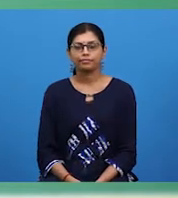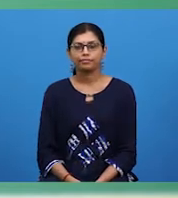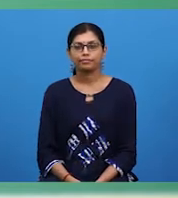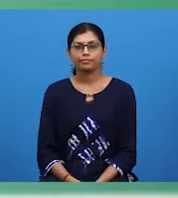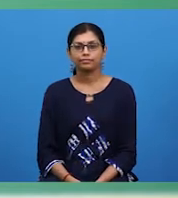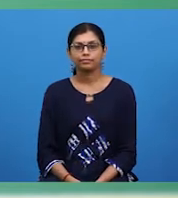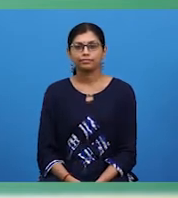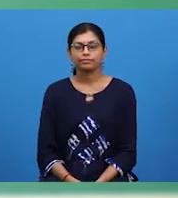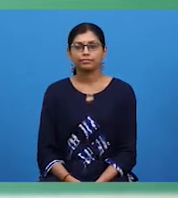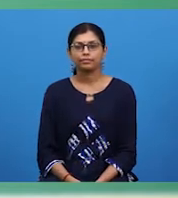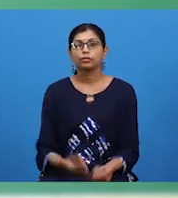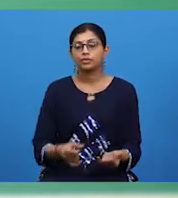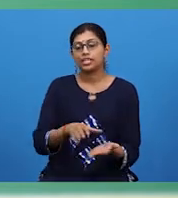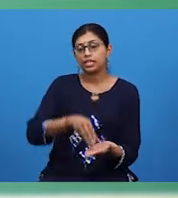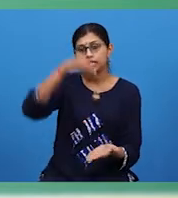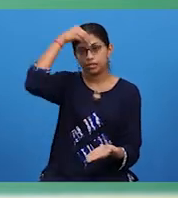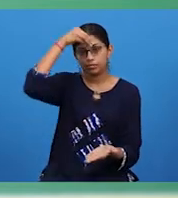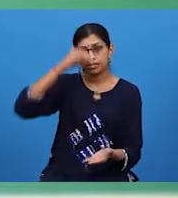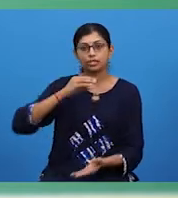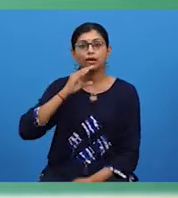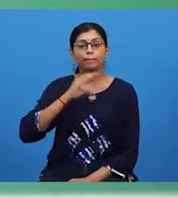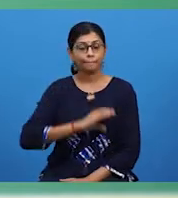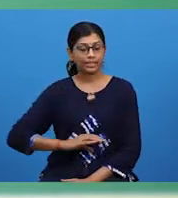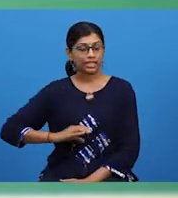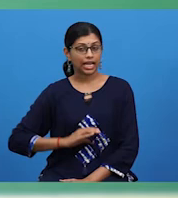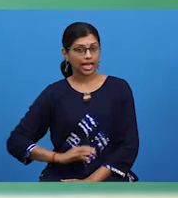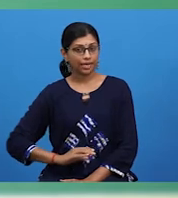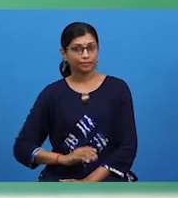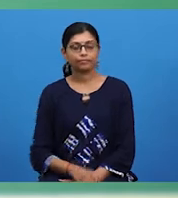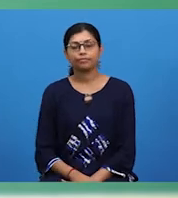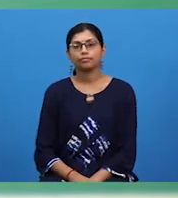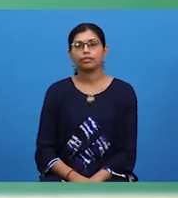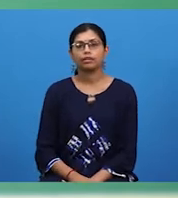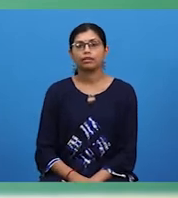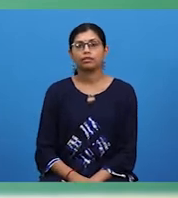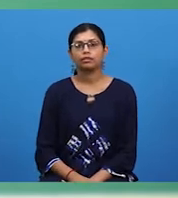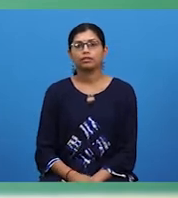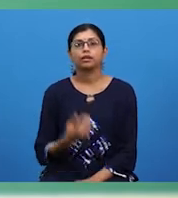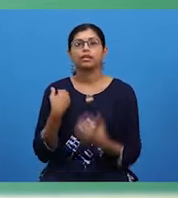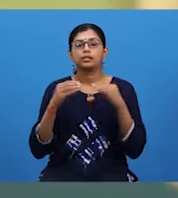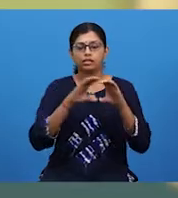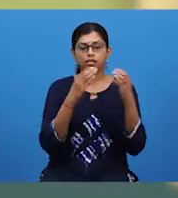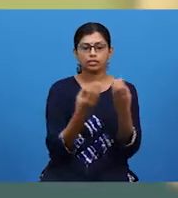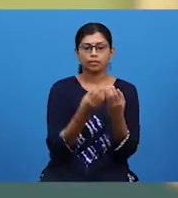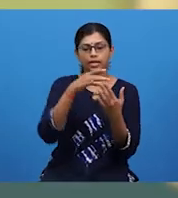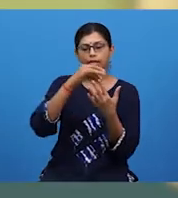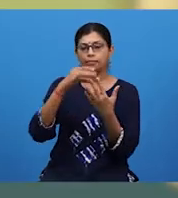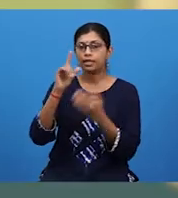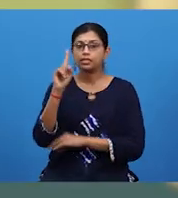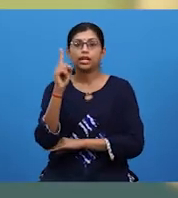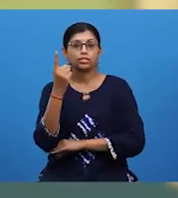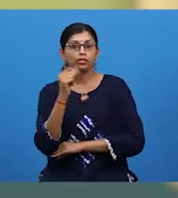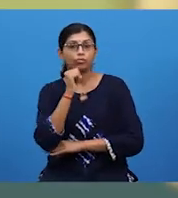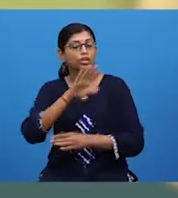Apabila kita mempelajari pencernaan, proses ini hanya melibatkan kelas makanan yang tertentu. Apa kelas